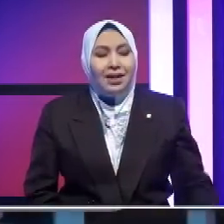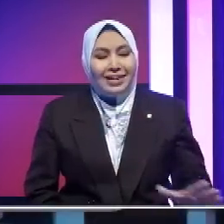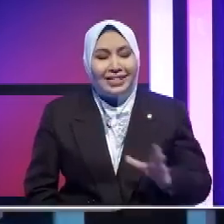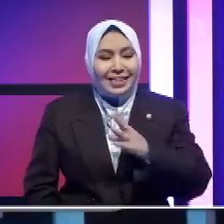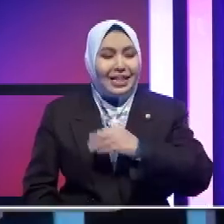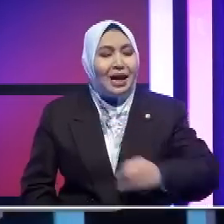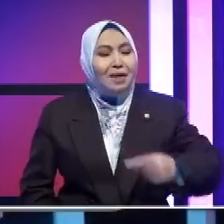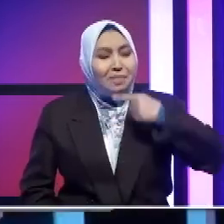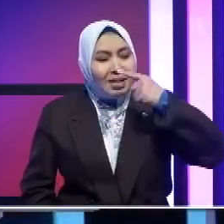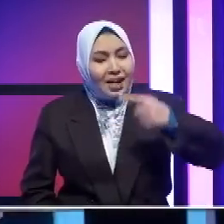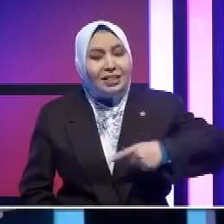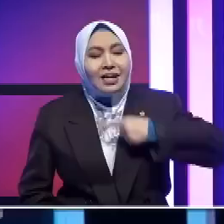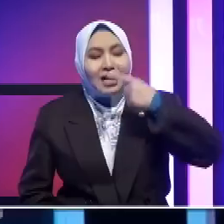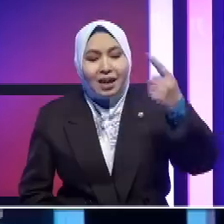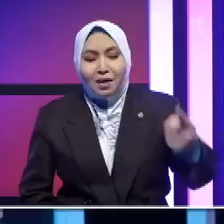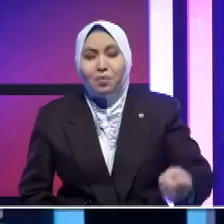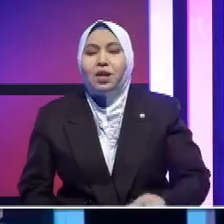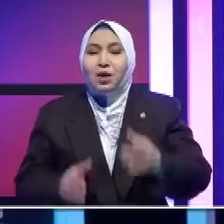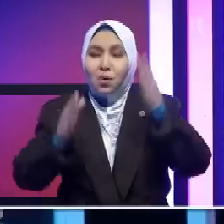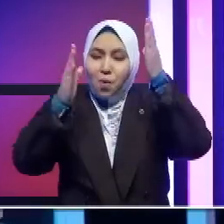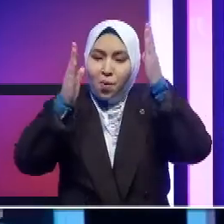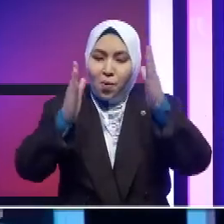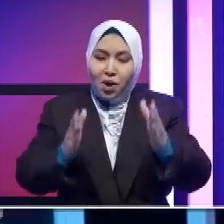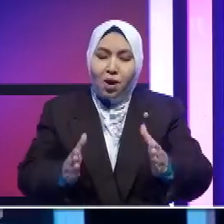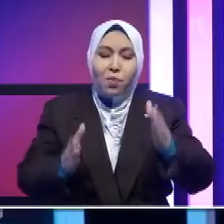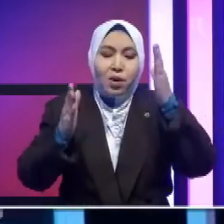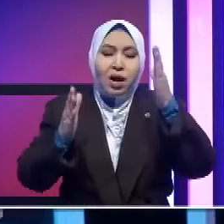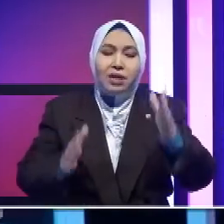وقال الذي